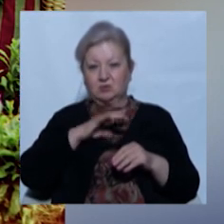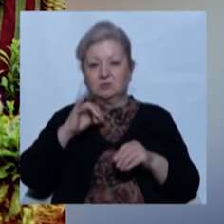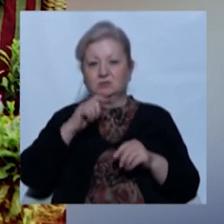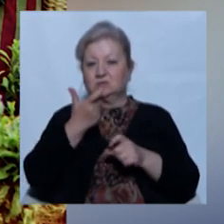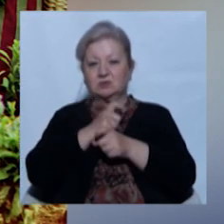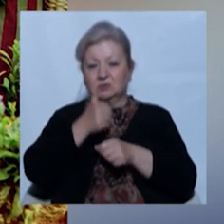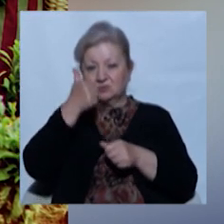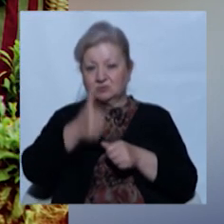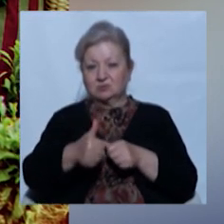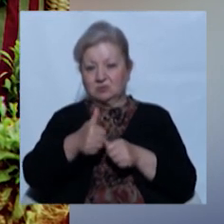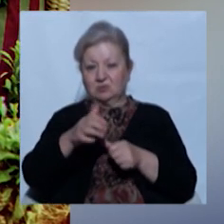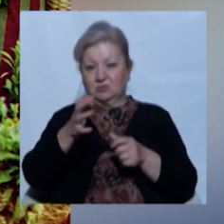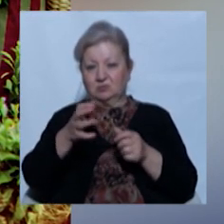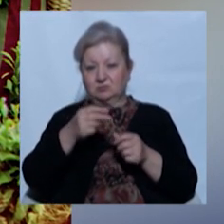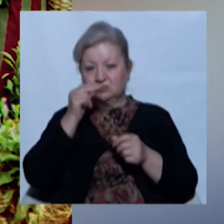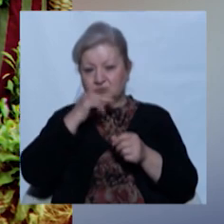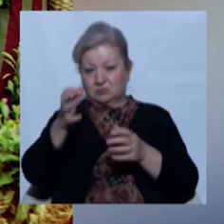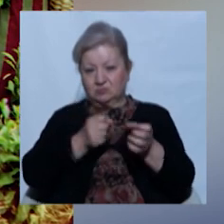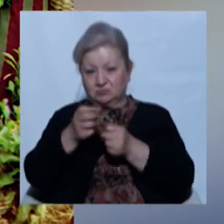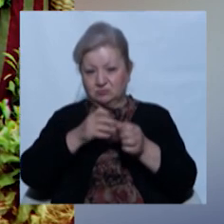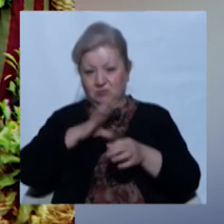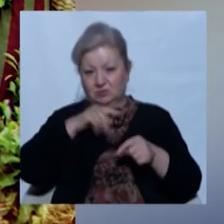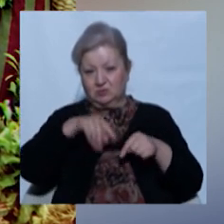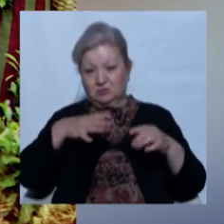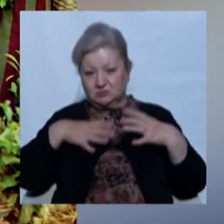ხარისხიან ჩაისაც აწარმოებდნენ საქართველოში, და